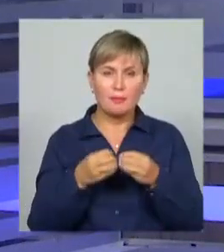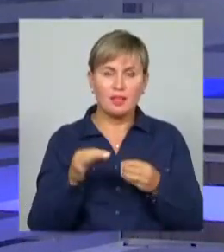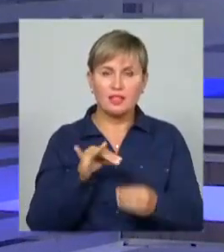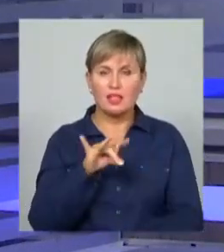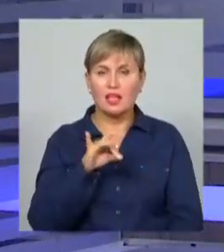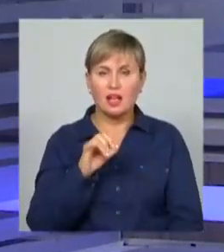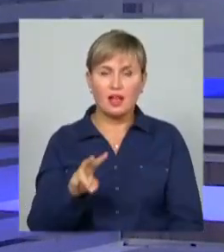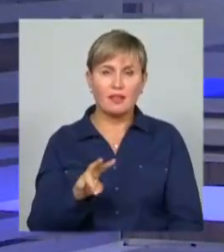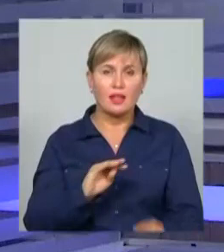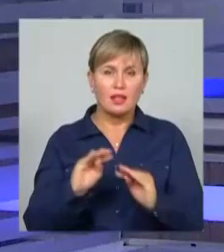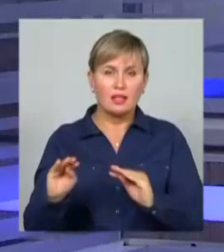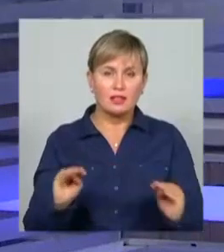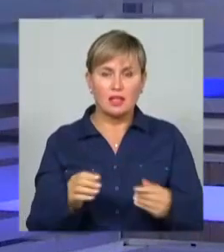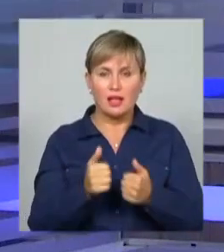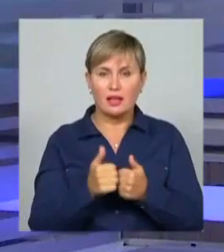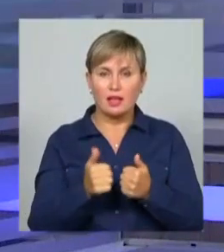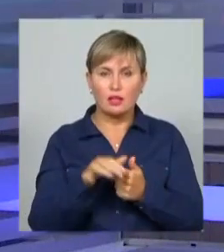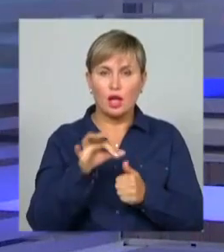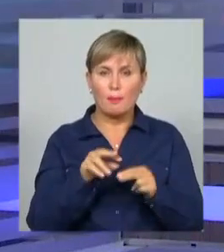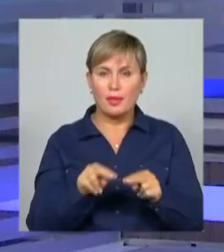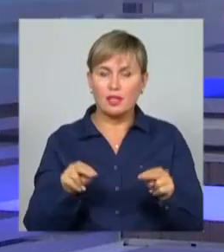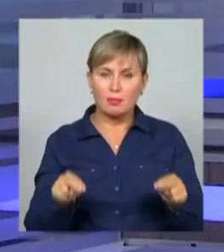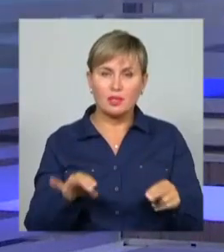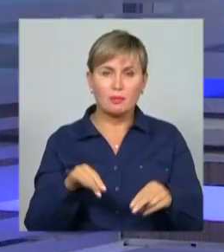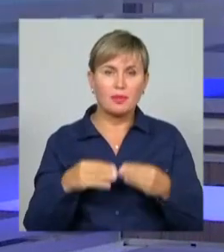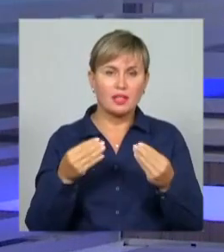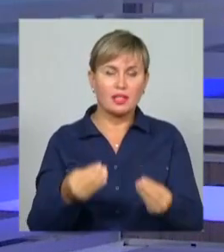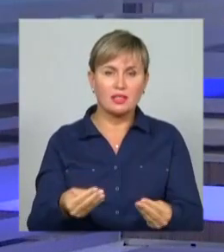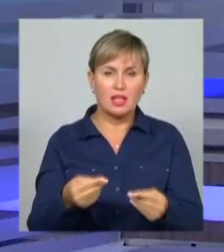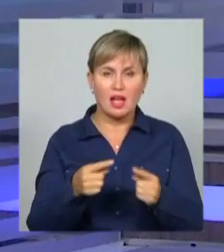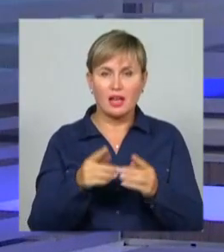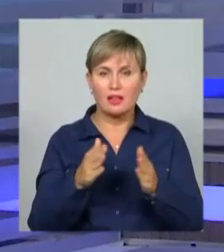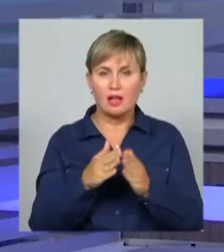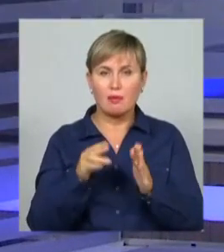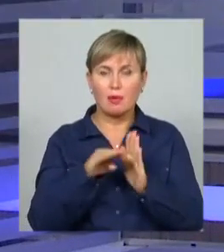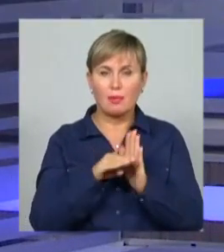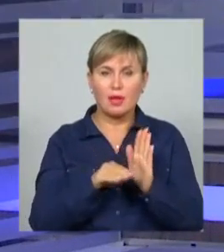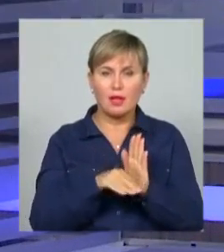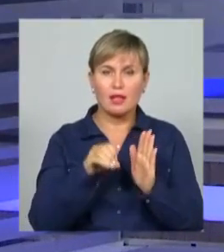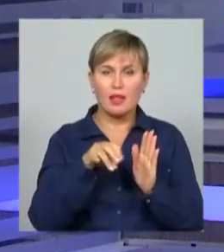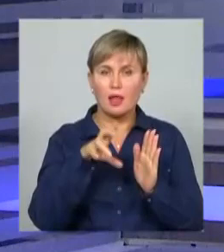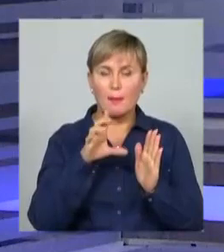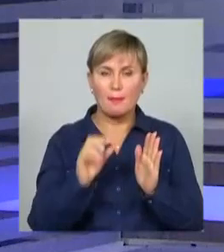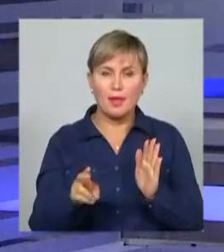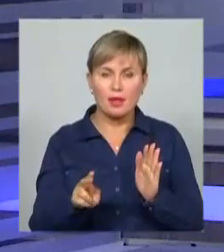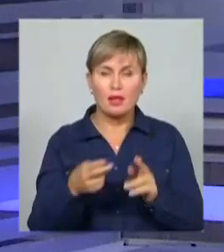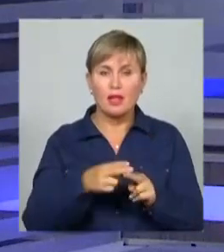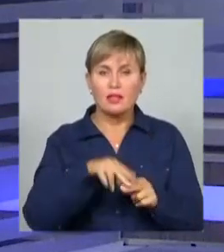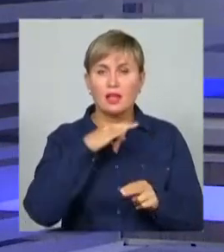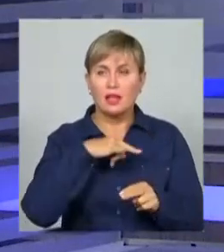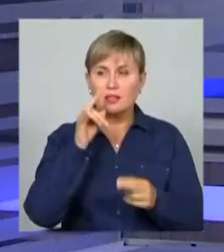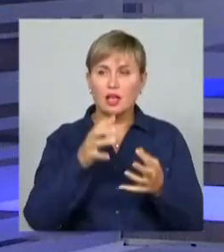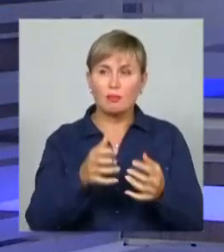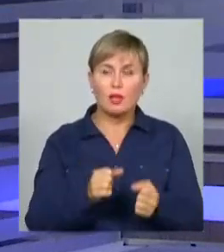Ирана. Их разместили неподалеку от Петропавловска и предоставили арендные дома по программе «Енбек». При этом этнические казахи